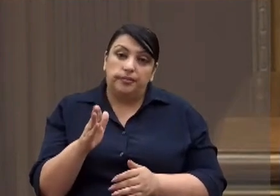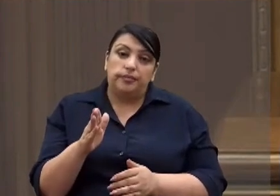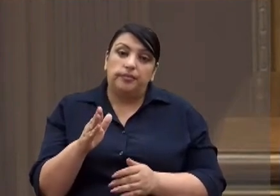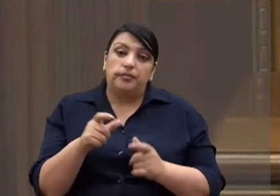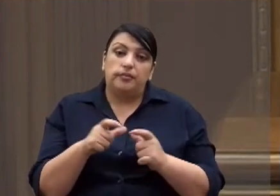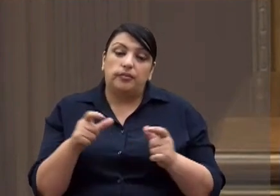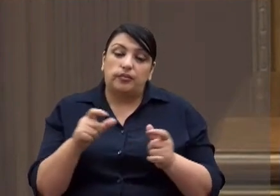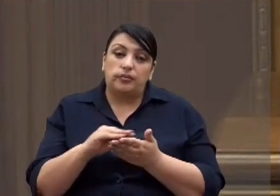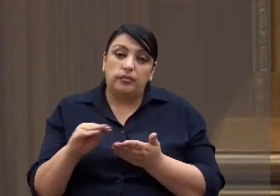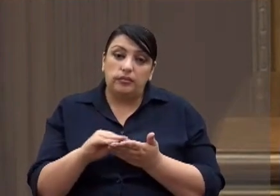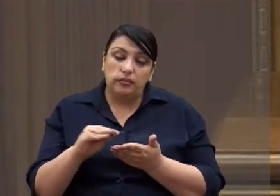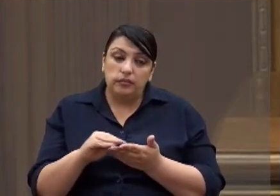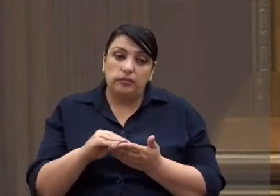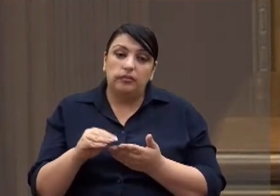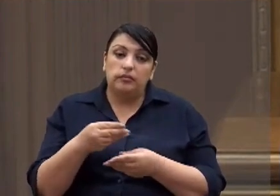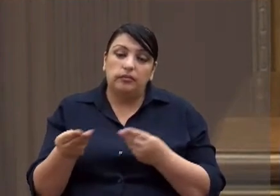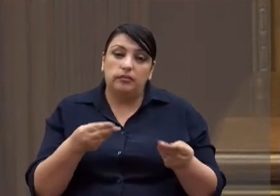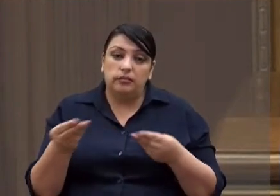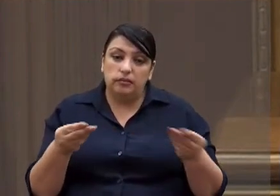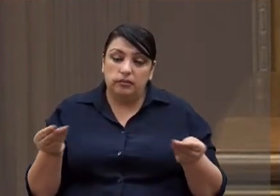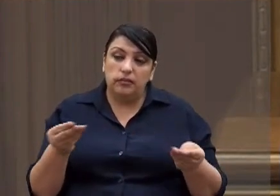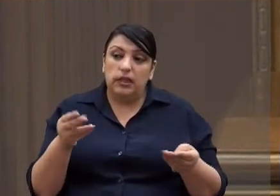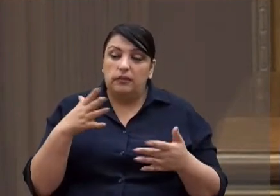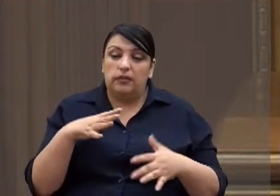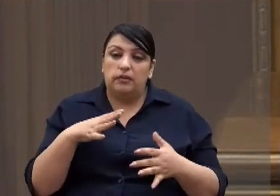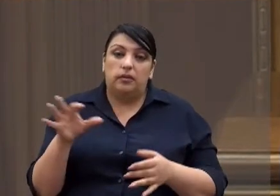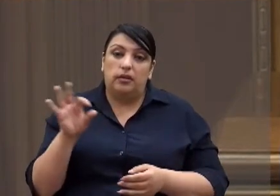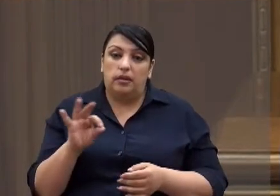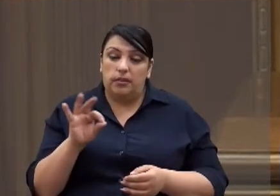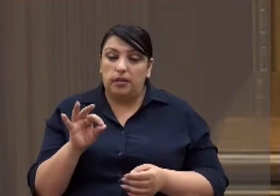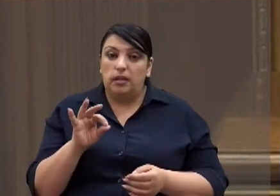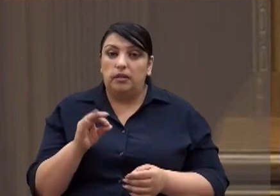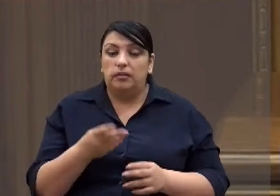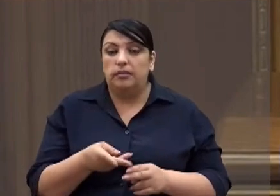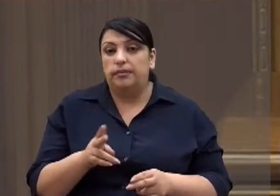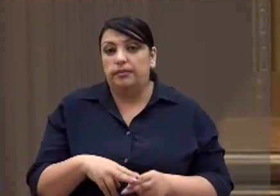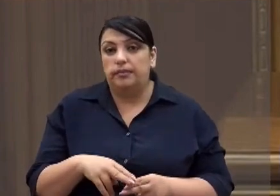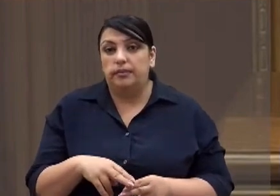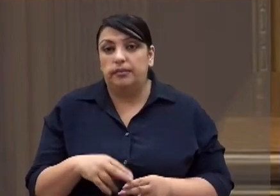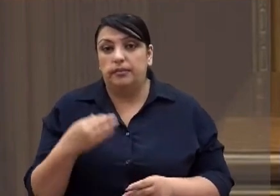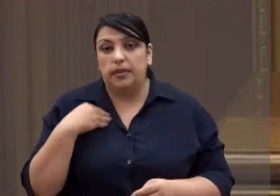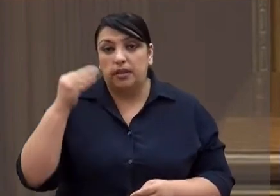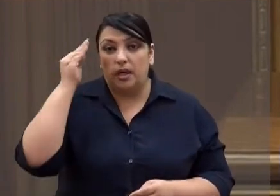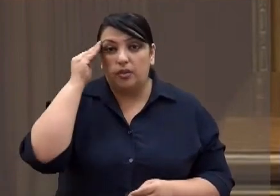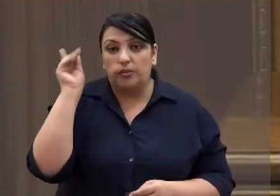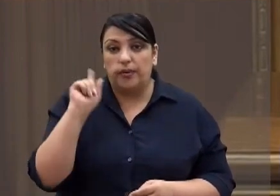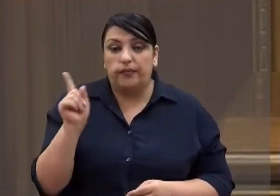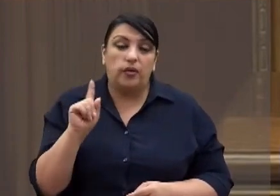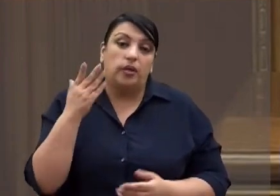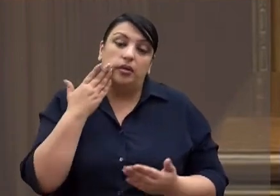թեստ, ժողովրդավարության իրական թեստ Վրաստանի համար, և կարծում եմ, որ մենք